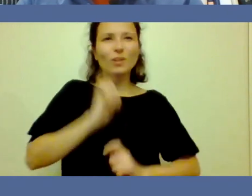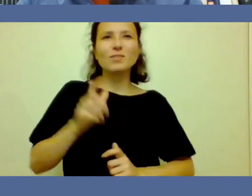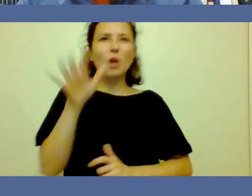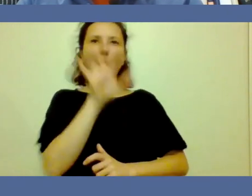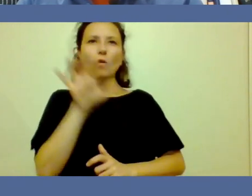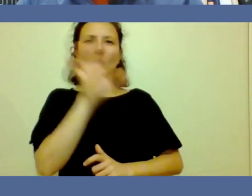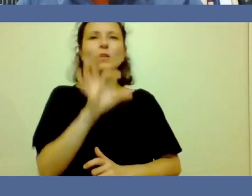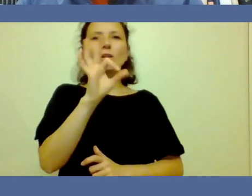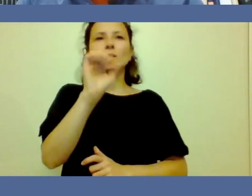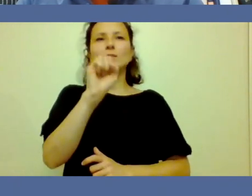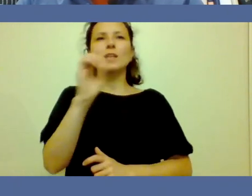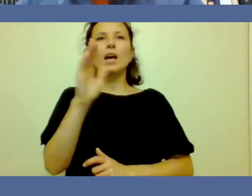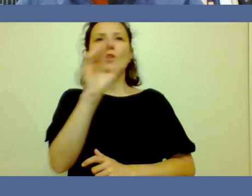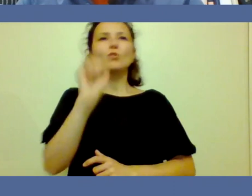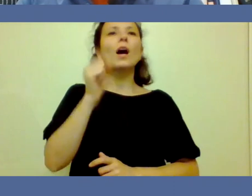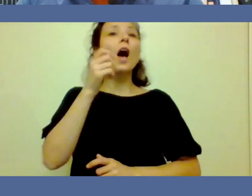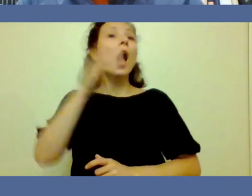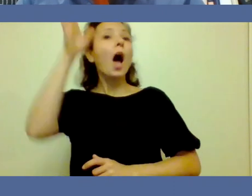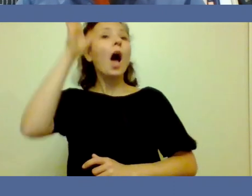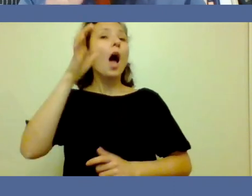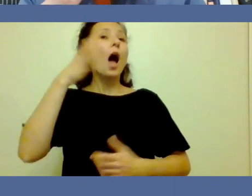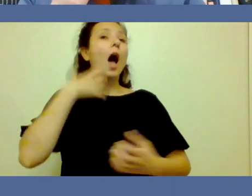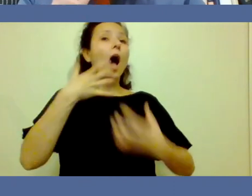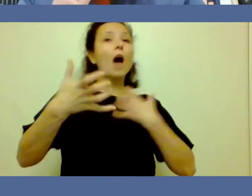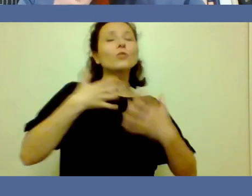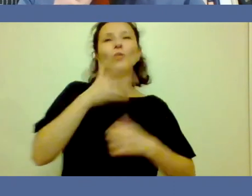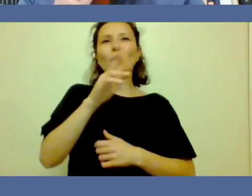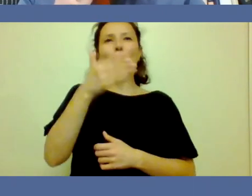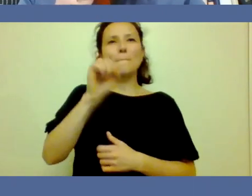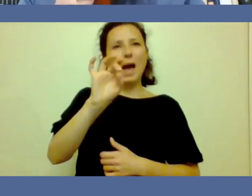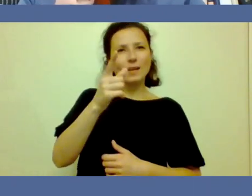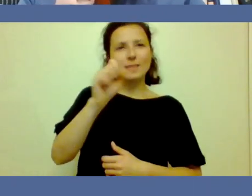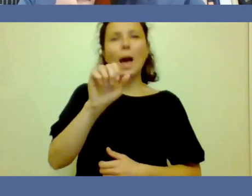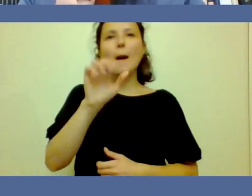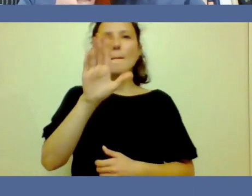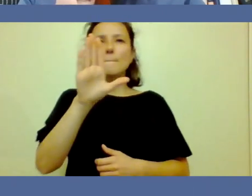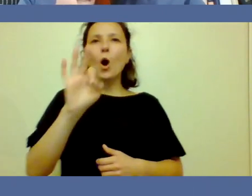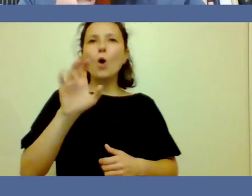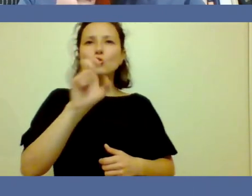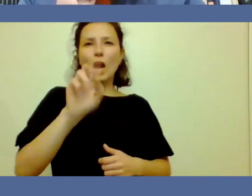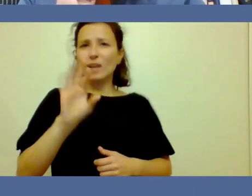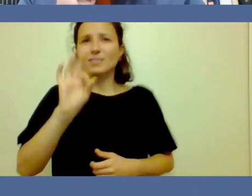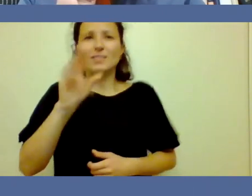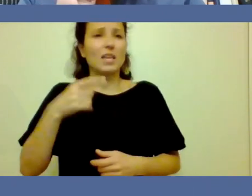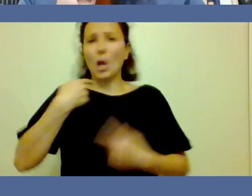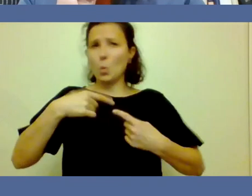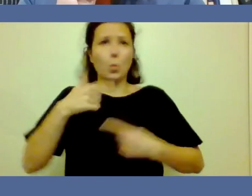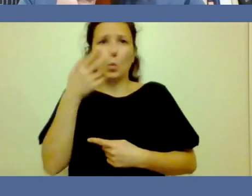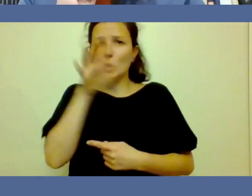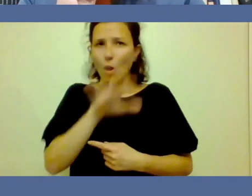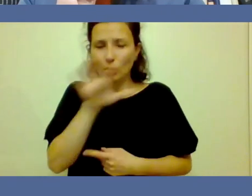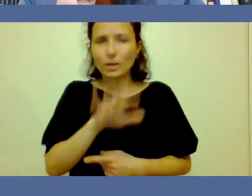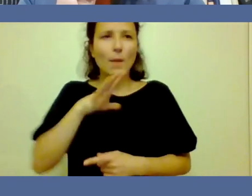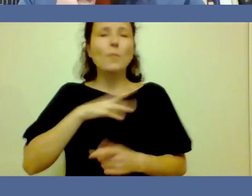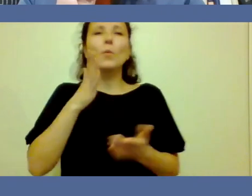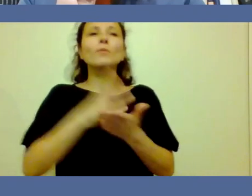Saszy zagra Magda Boczarska, już zagrała, bo już jest po zdjęciach. Ja tego nie widziałam, byłam tylko na planie i